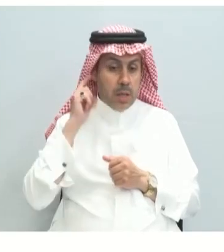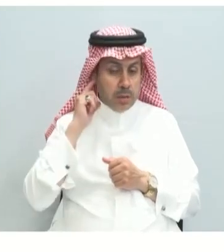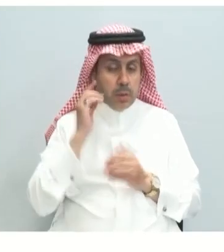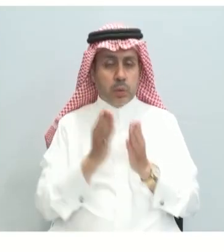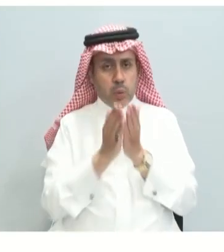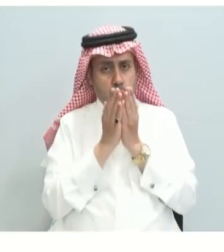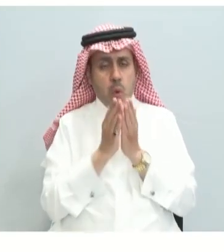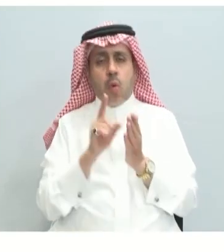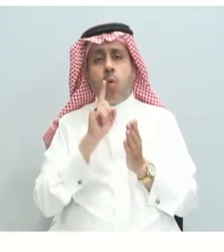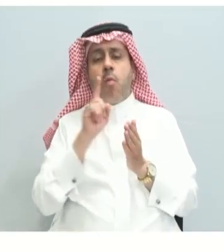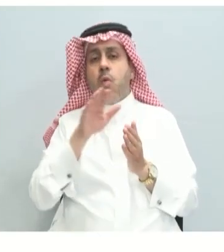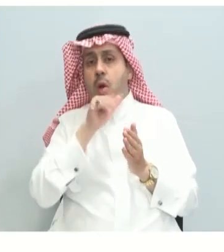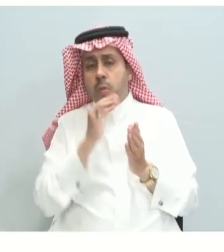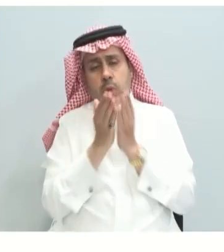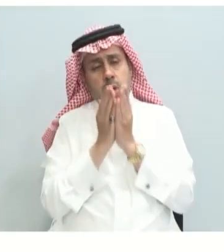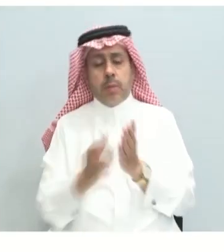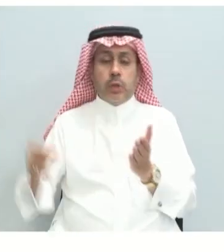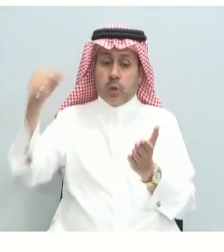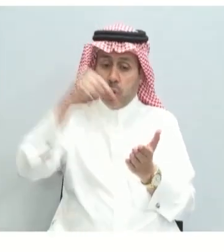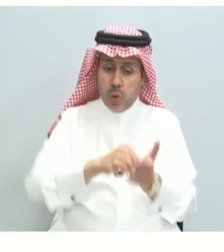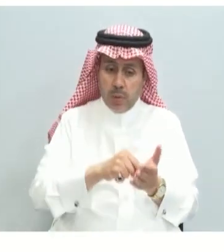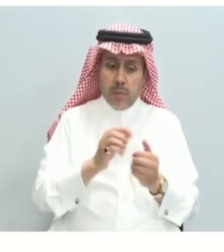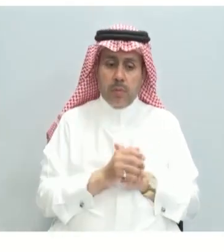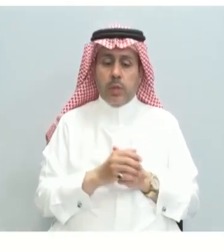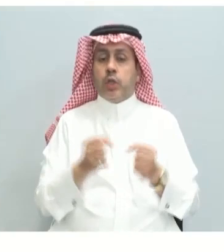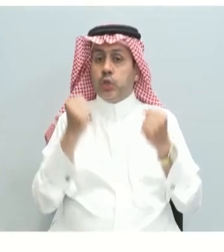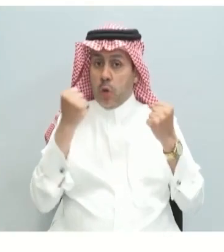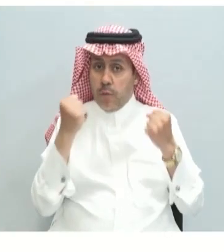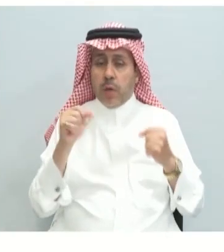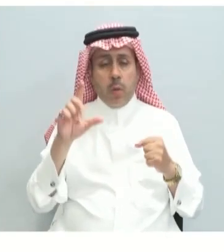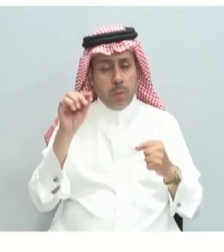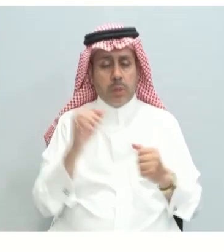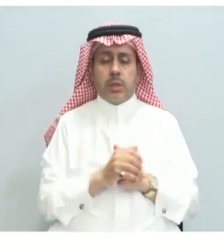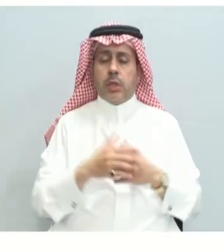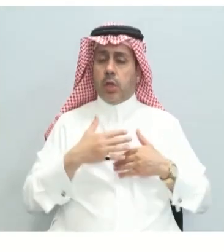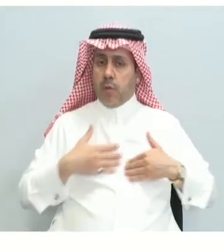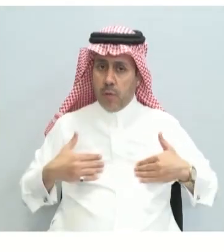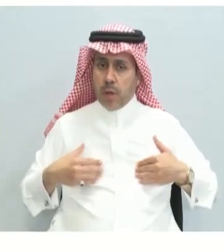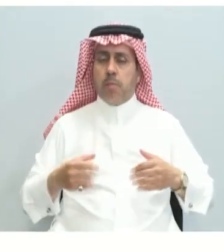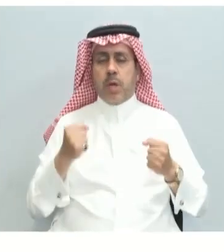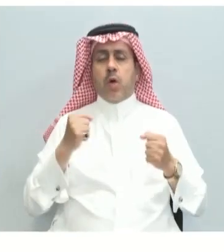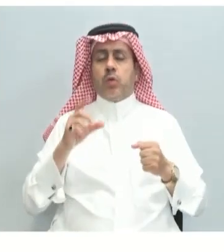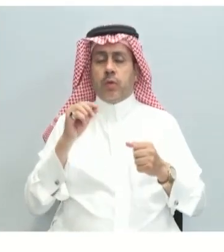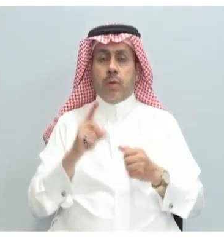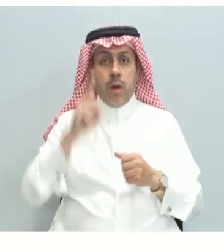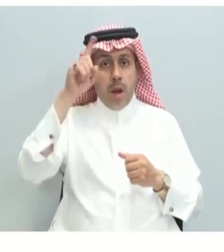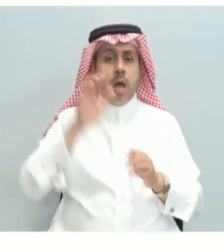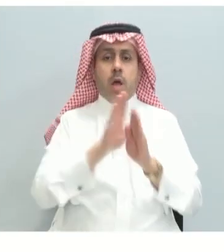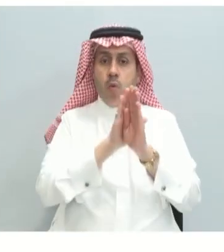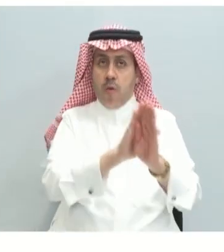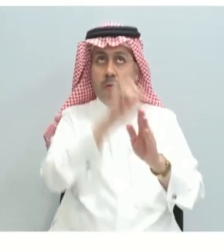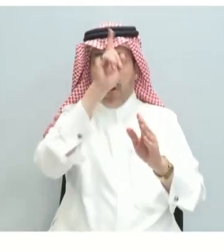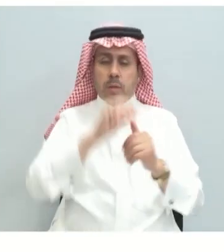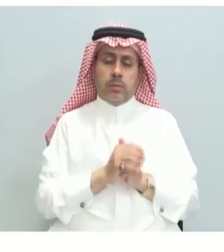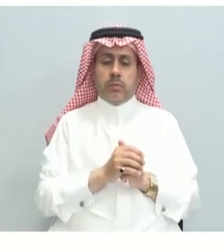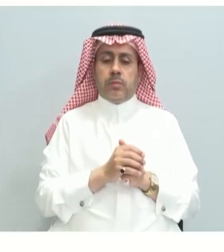أحسنتم، يسمع دعاء والدته عند دخول البيت له بالتوفيق فيتفائل بذلك، إن الله عز وجل سيوفقه